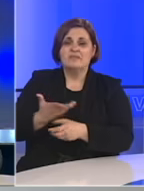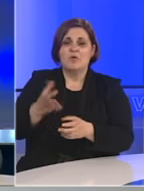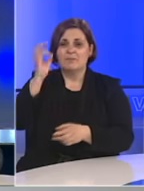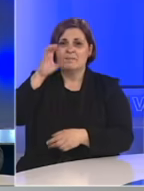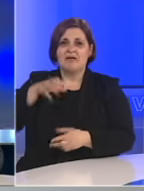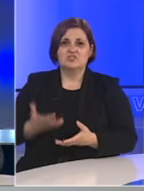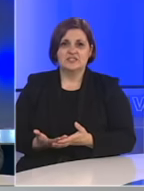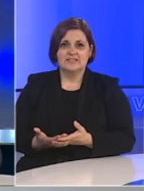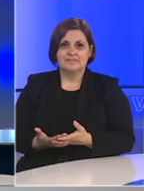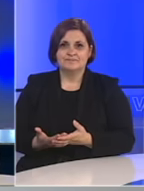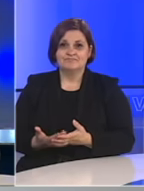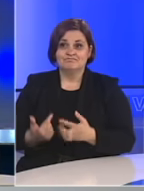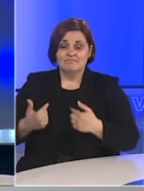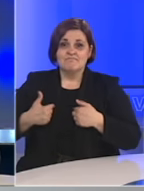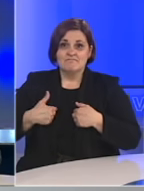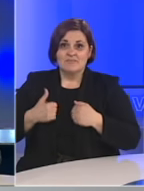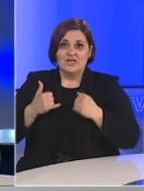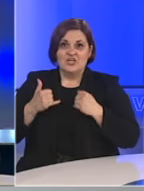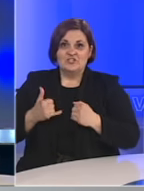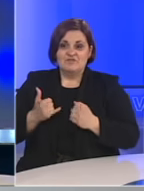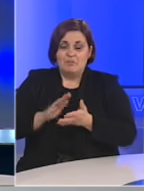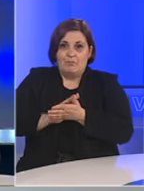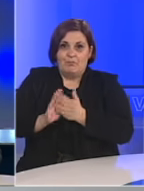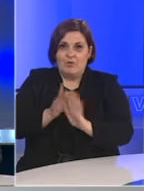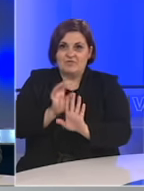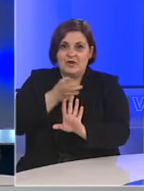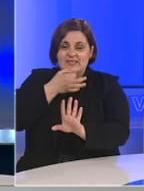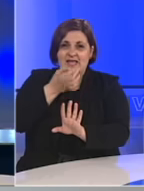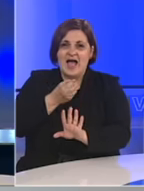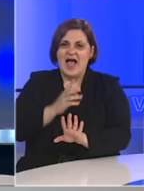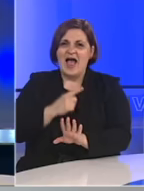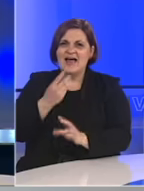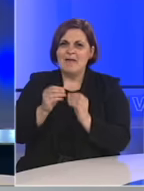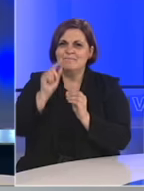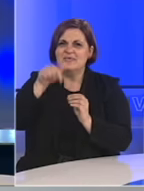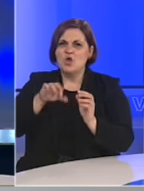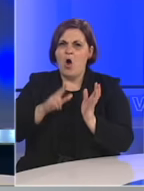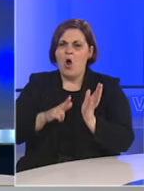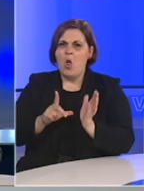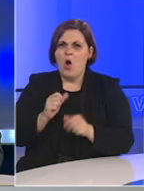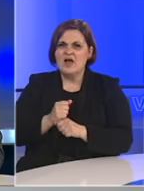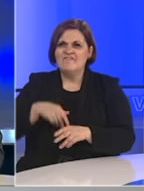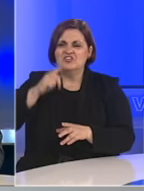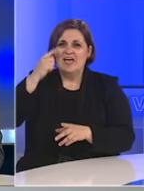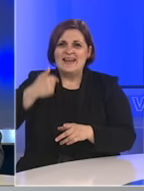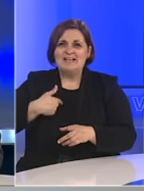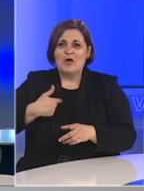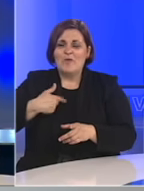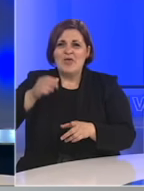staž. Ja ću sad zaista pojednostaviti pitanje. Kad kažemo biolog, većina nas